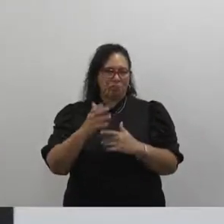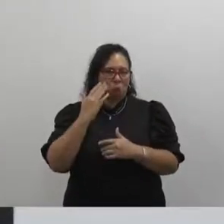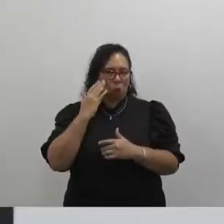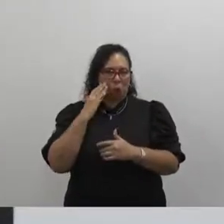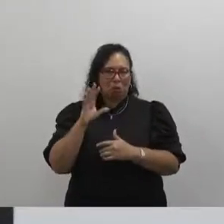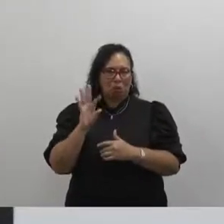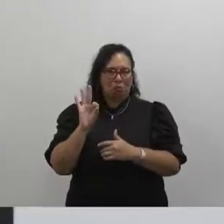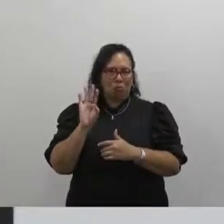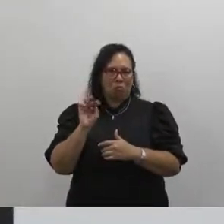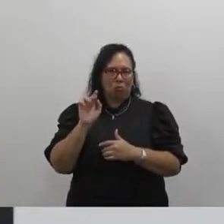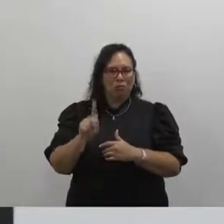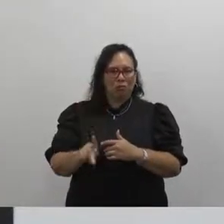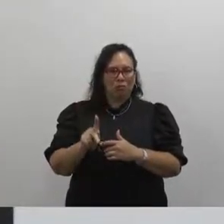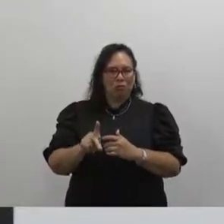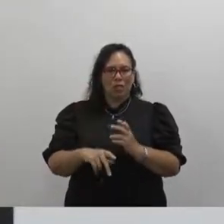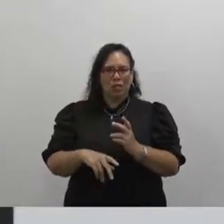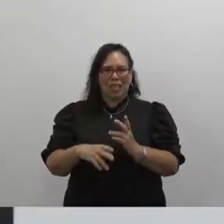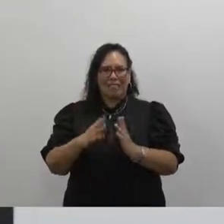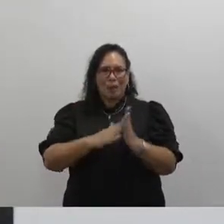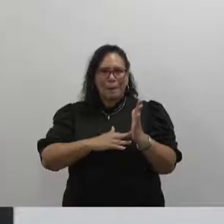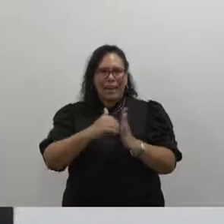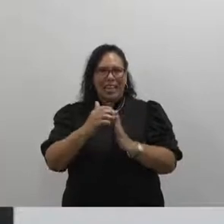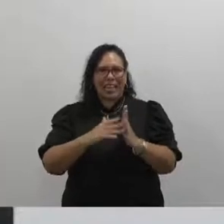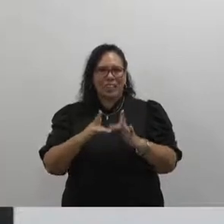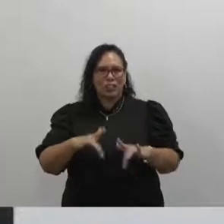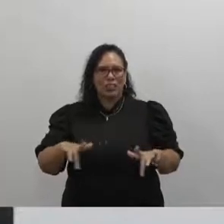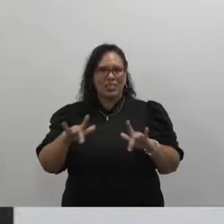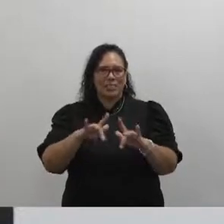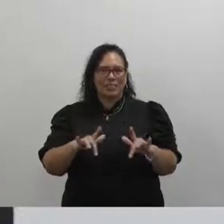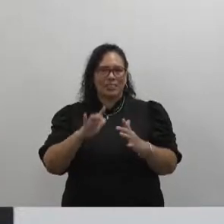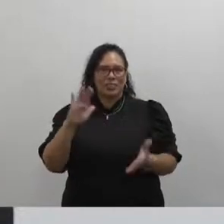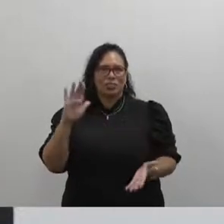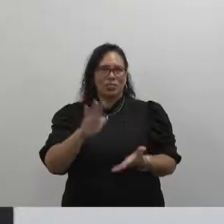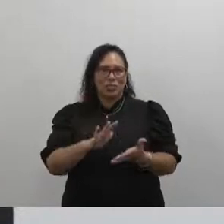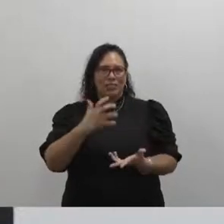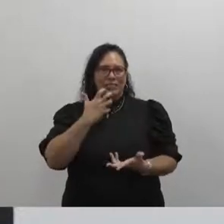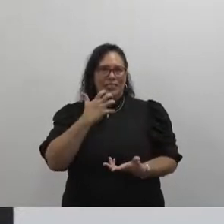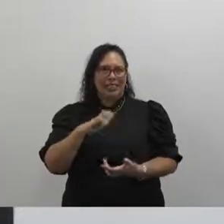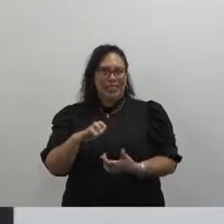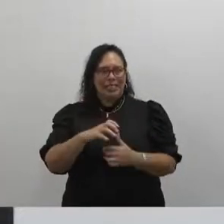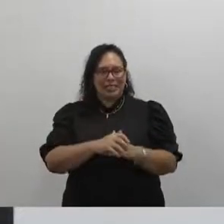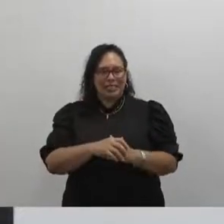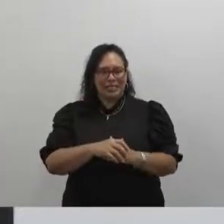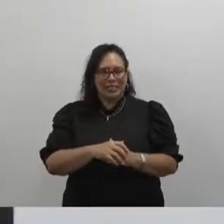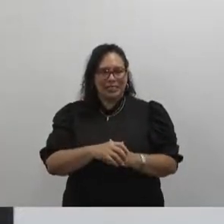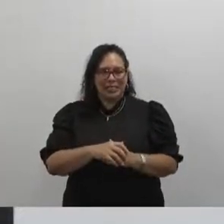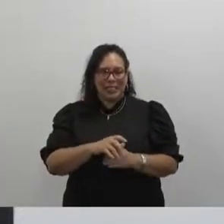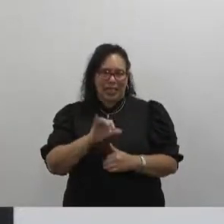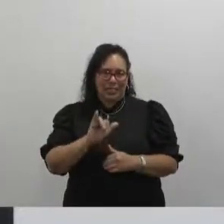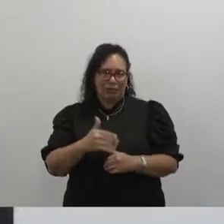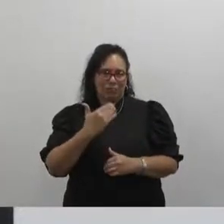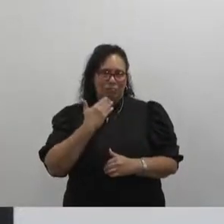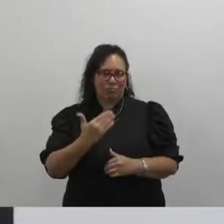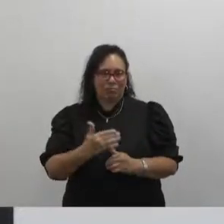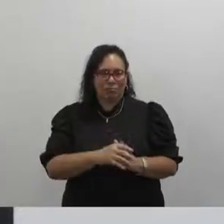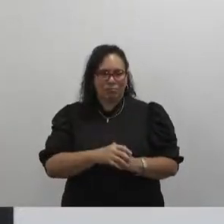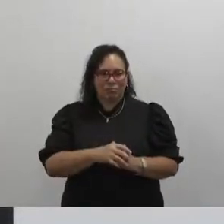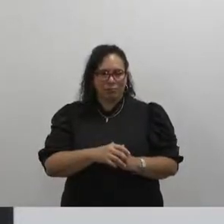ca chân này làng về nhá nè hai thừa thừa mấy ai bàn ắt ấy nó người mồi thò nó